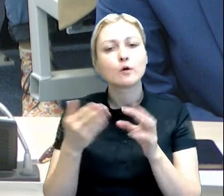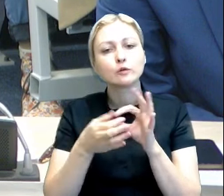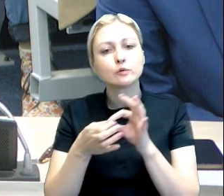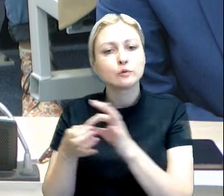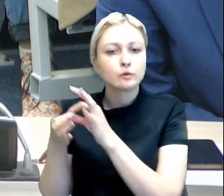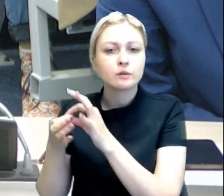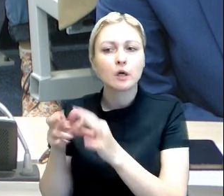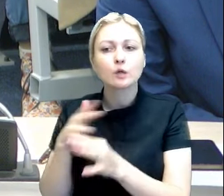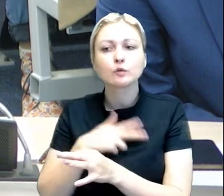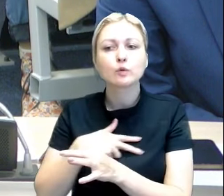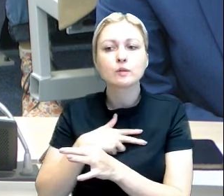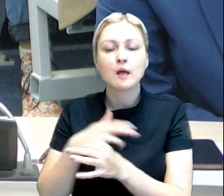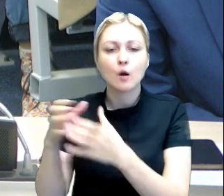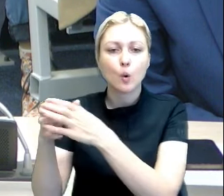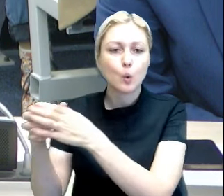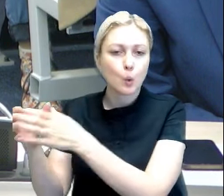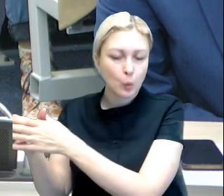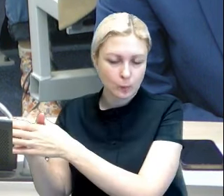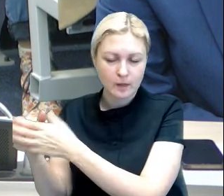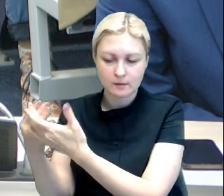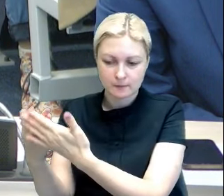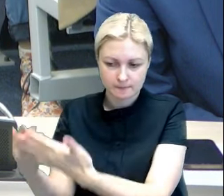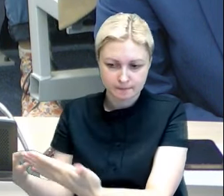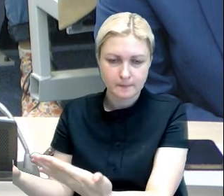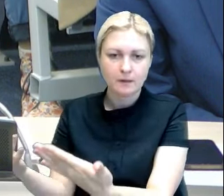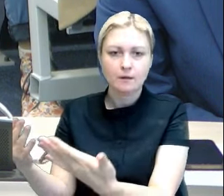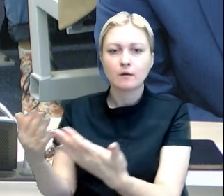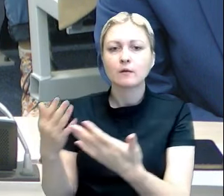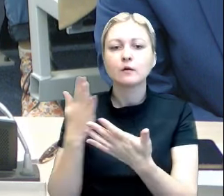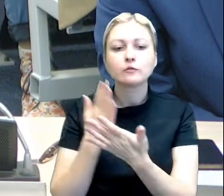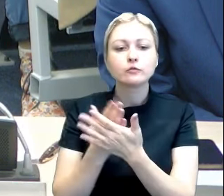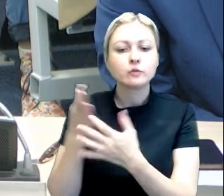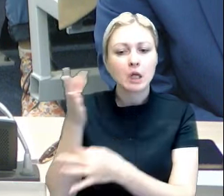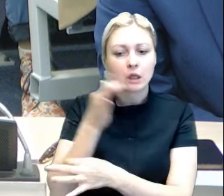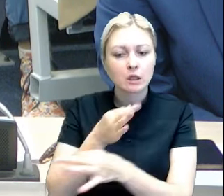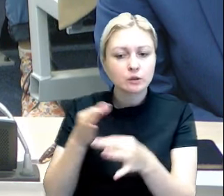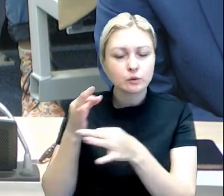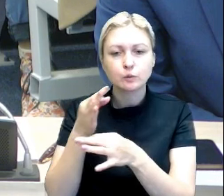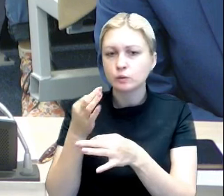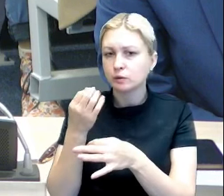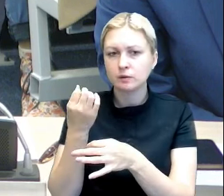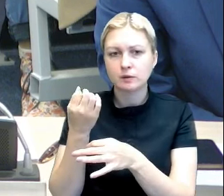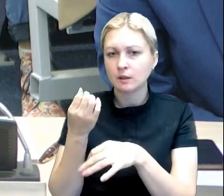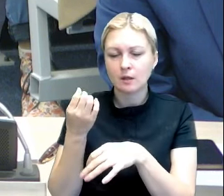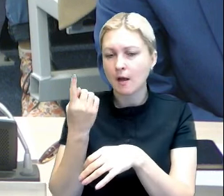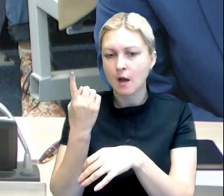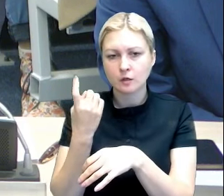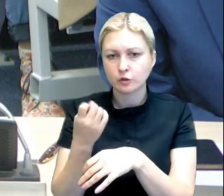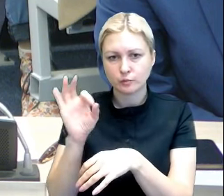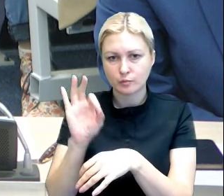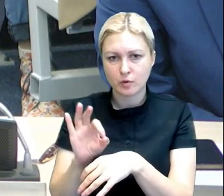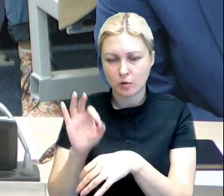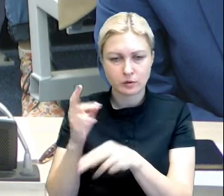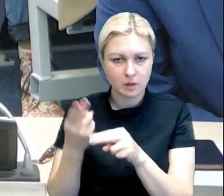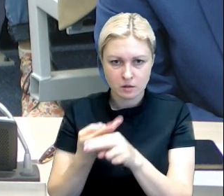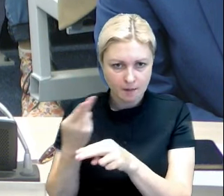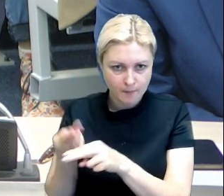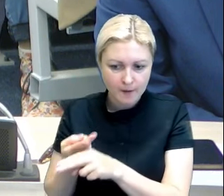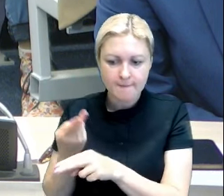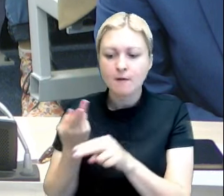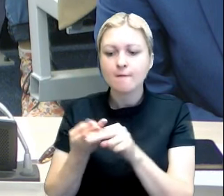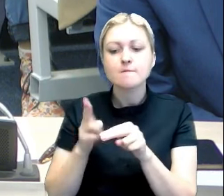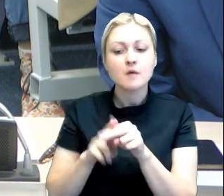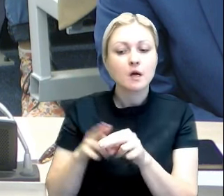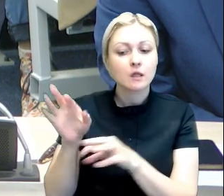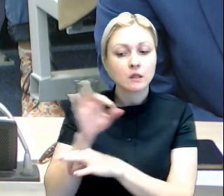socialinėm grupėm a kartais būna neišdiskutuoti ir ir turbūt būtent tos diskusijos ir pasigendama mes tą